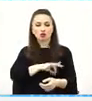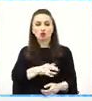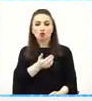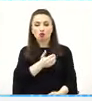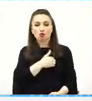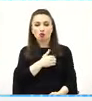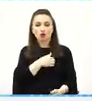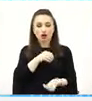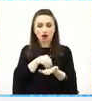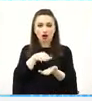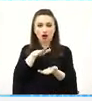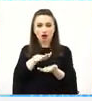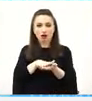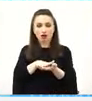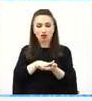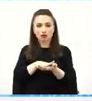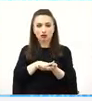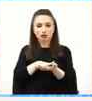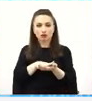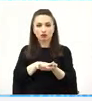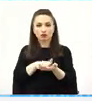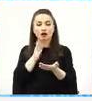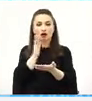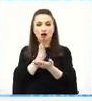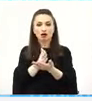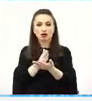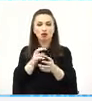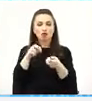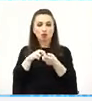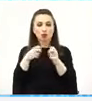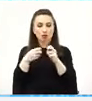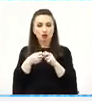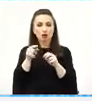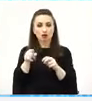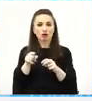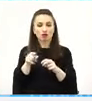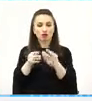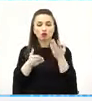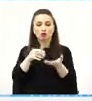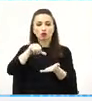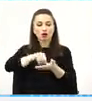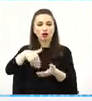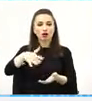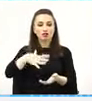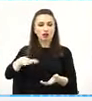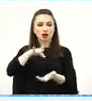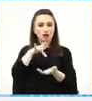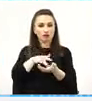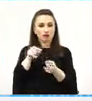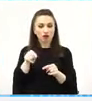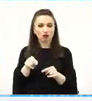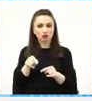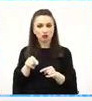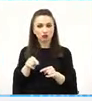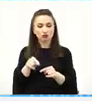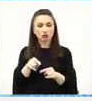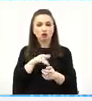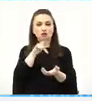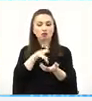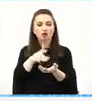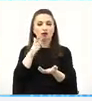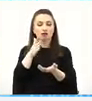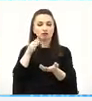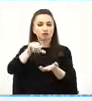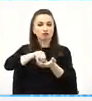უნდა არეგისტრირებდეს სისტემაში, აქ გარკვეული პრობლემები, თუ არ იმყოფება საქართველოში ან იმყოფება,